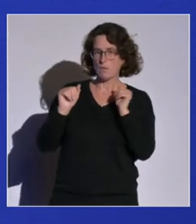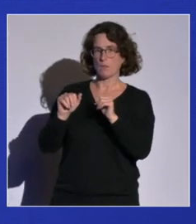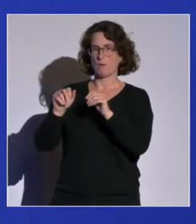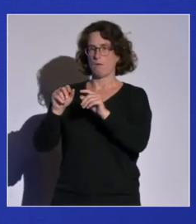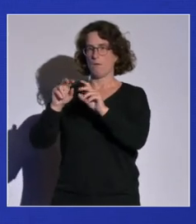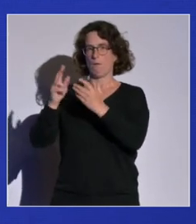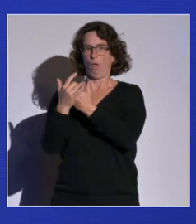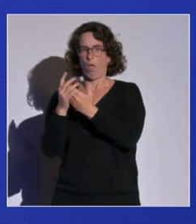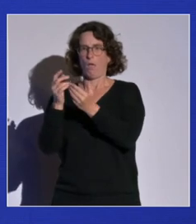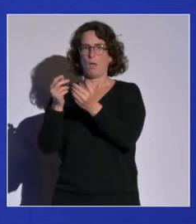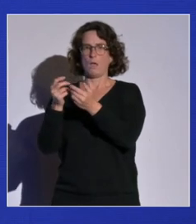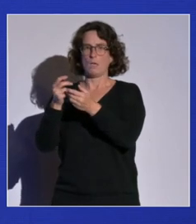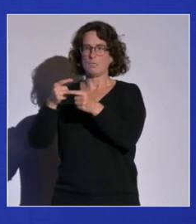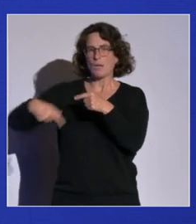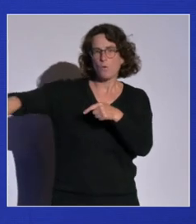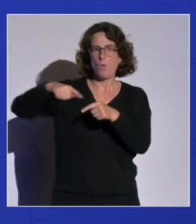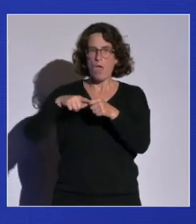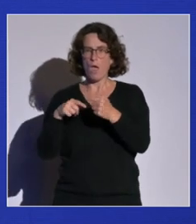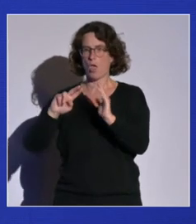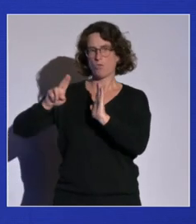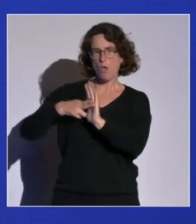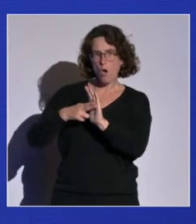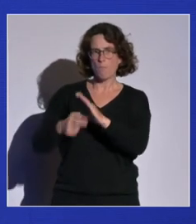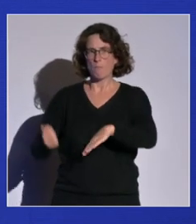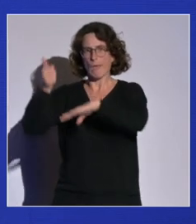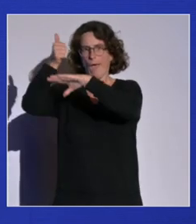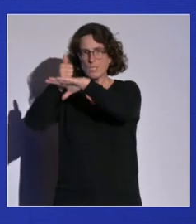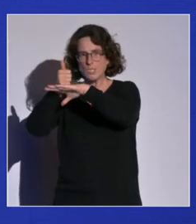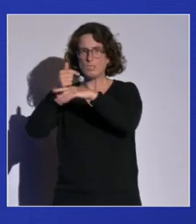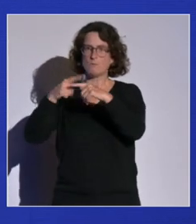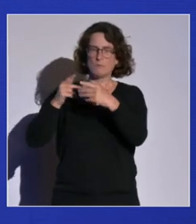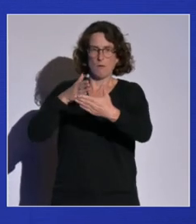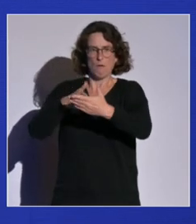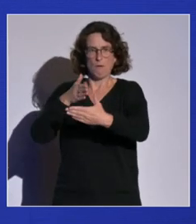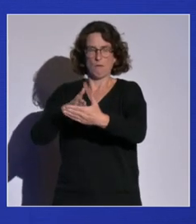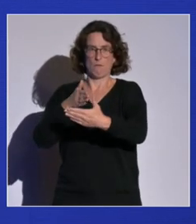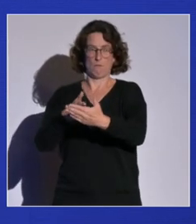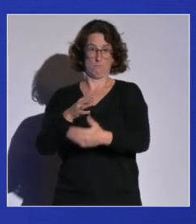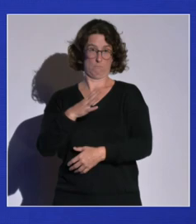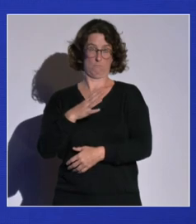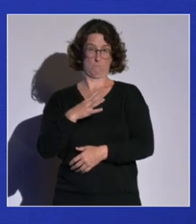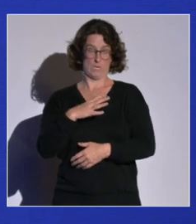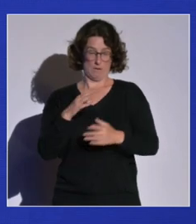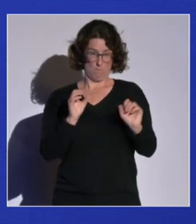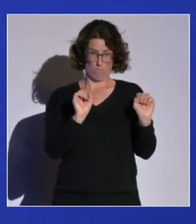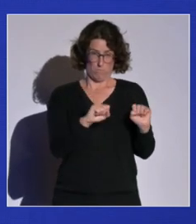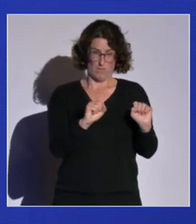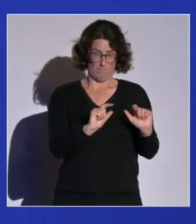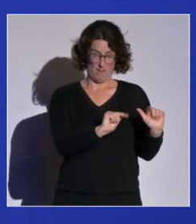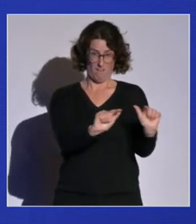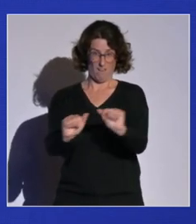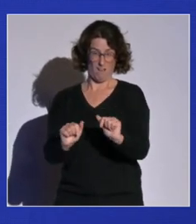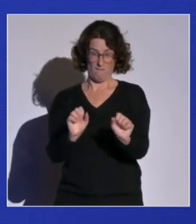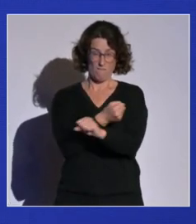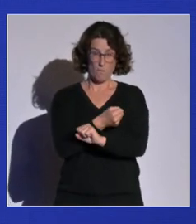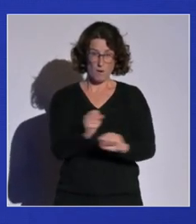la hiérarchie, les choses qui bloquent. Il y a un potentiel formidable. Et ce potentiel formidable ne